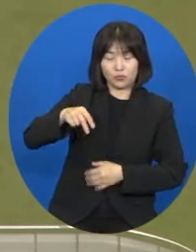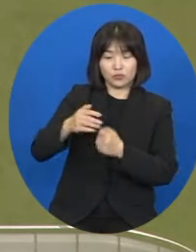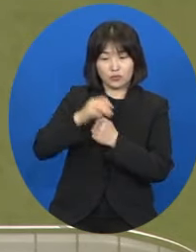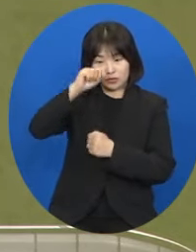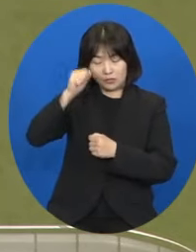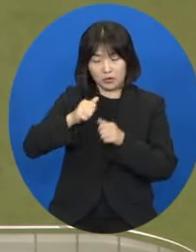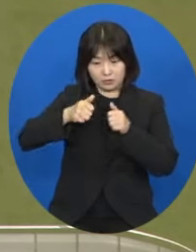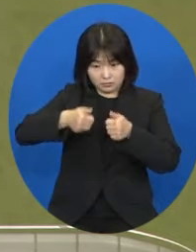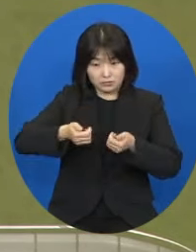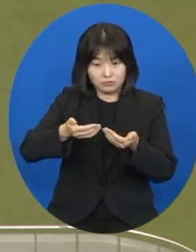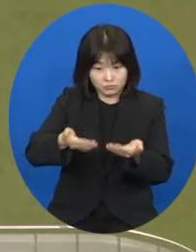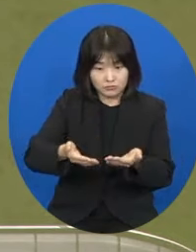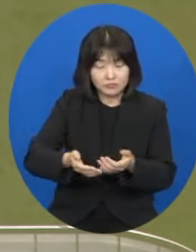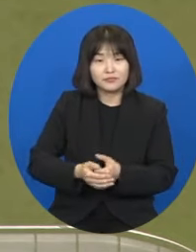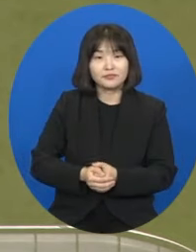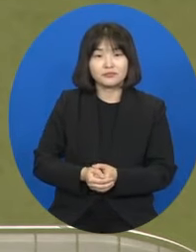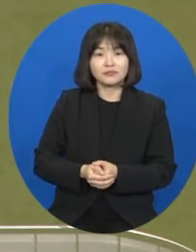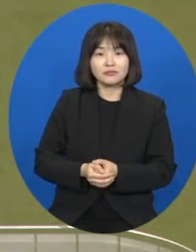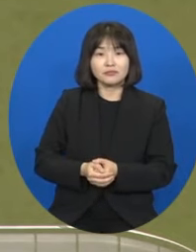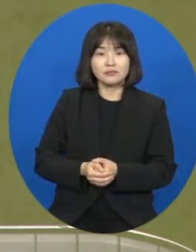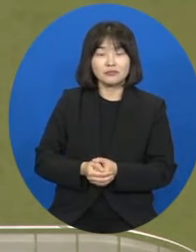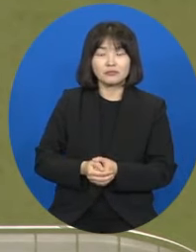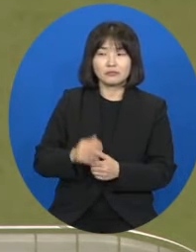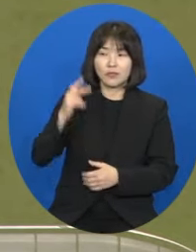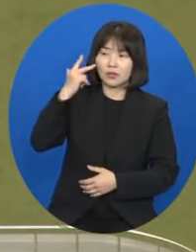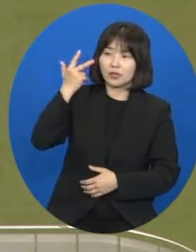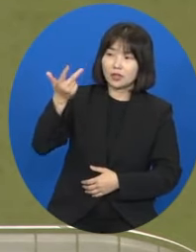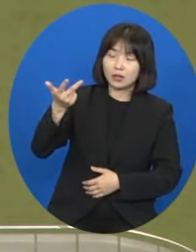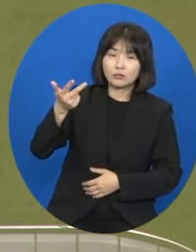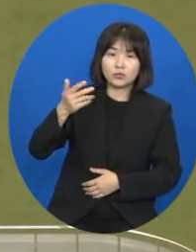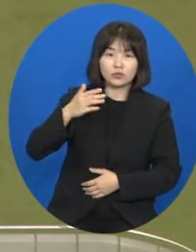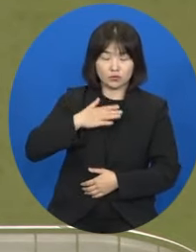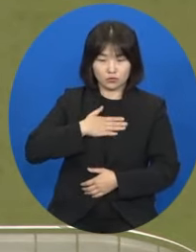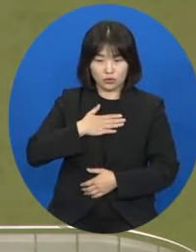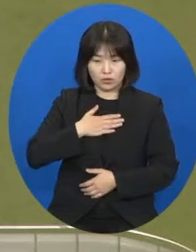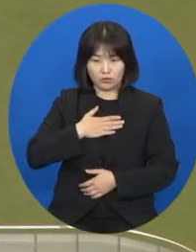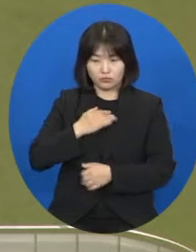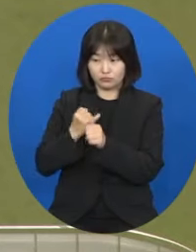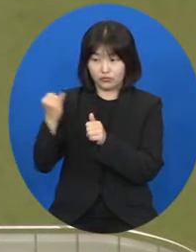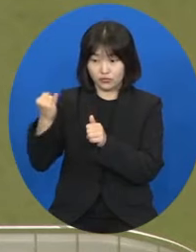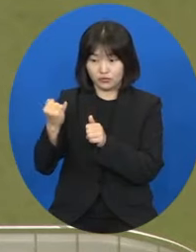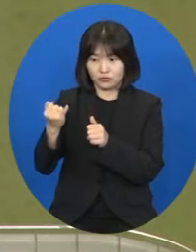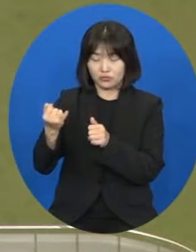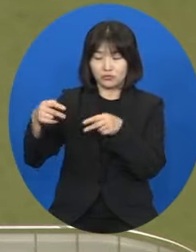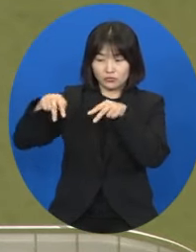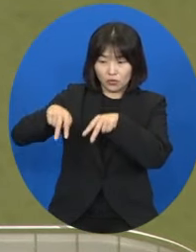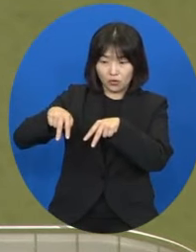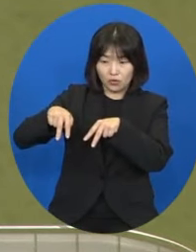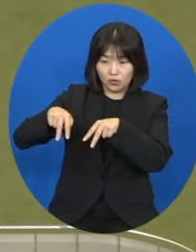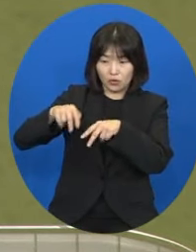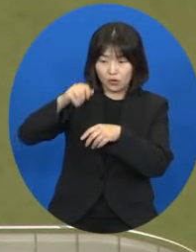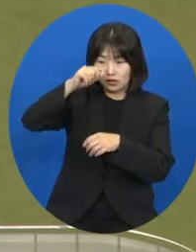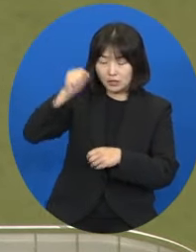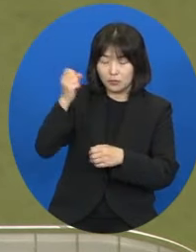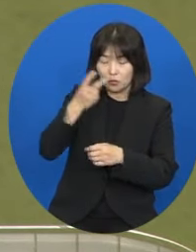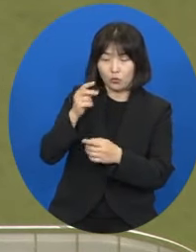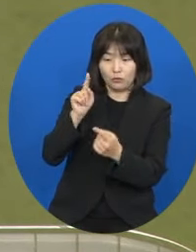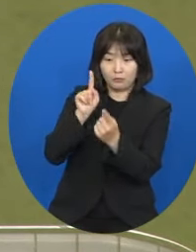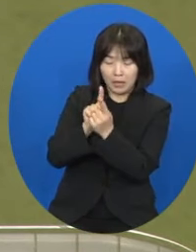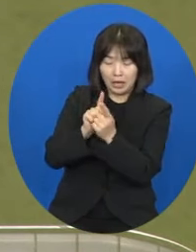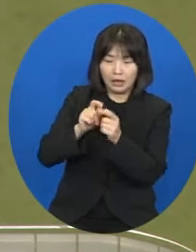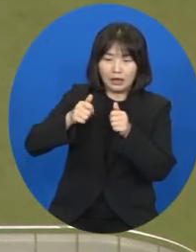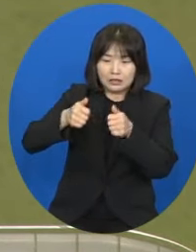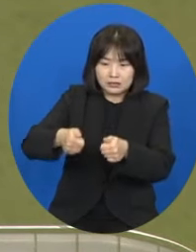그분께. 그리고 그 다음 주는 저하고 저희 아내가 있는데 또 아마 그 새벽 시간에 만났는데 또 인사를